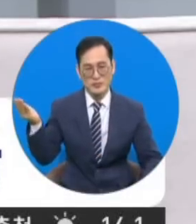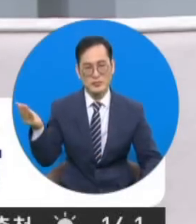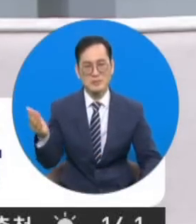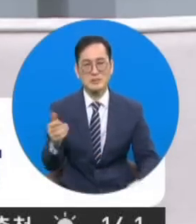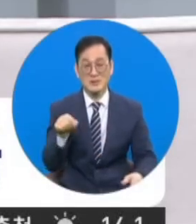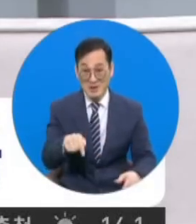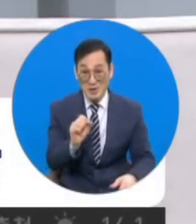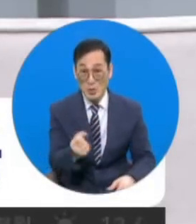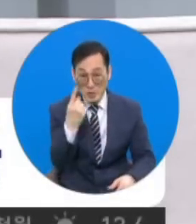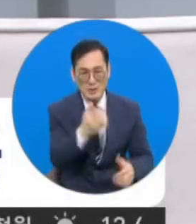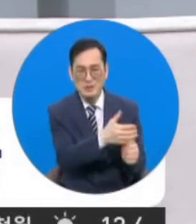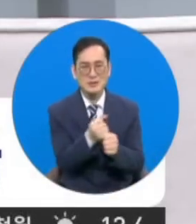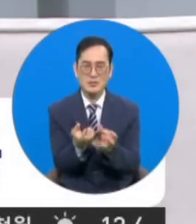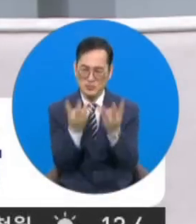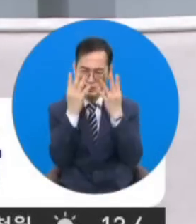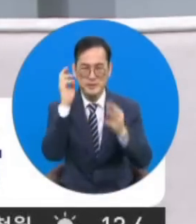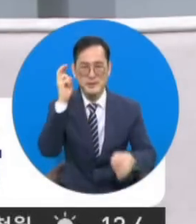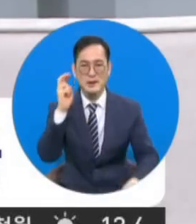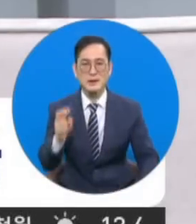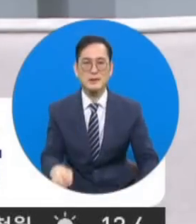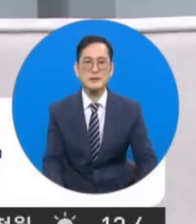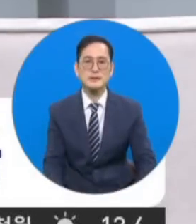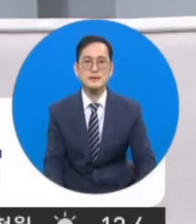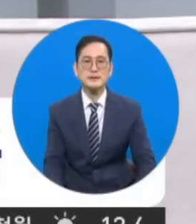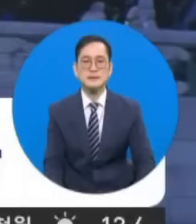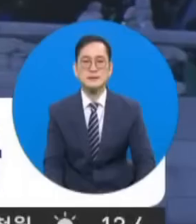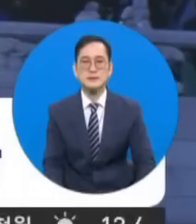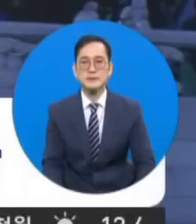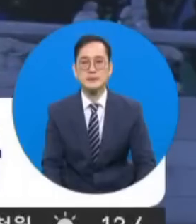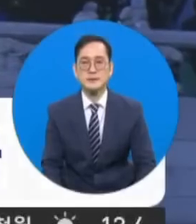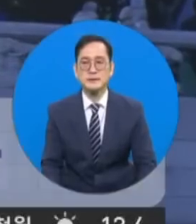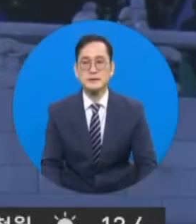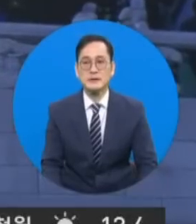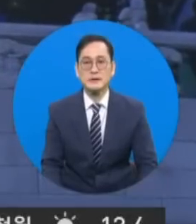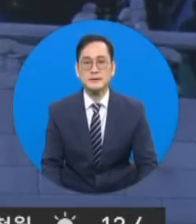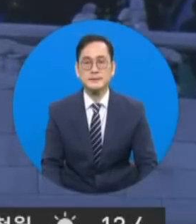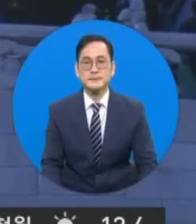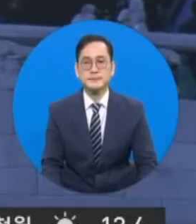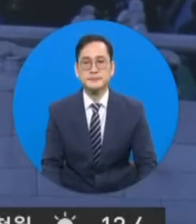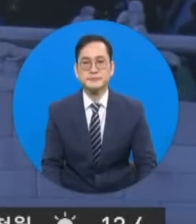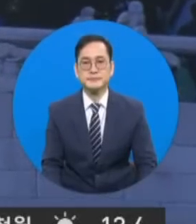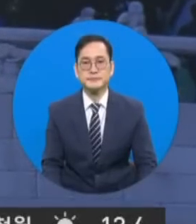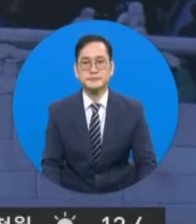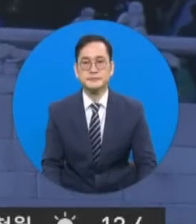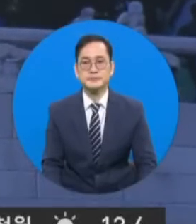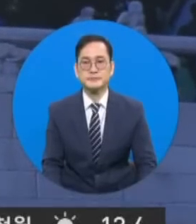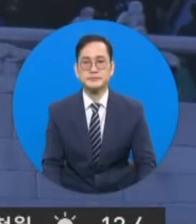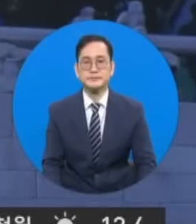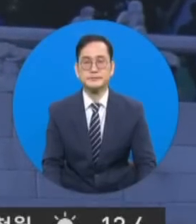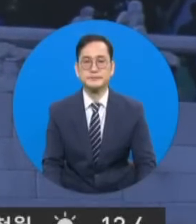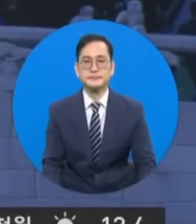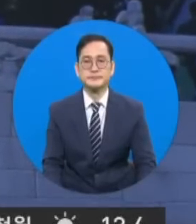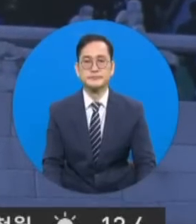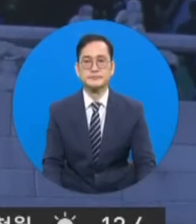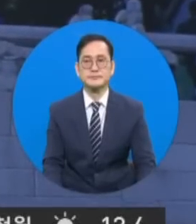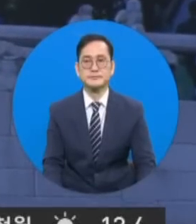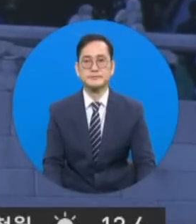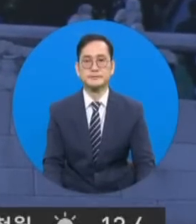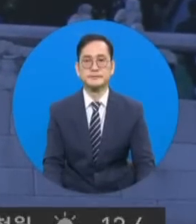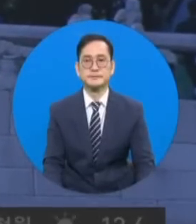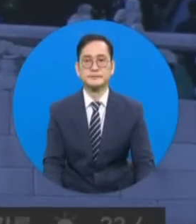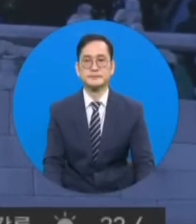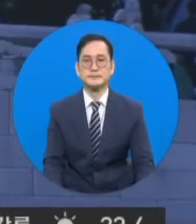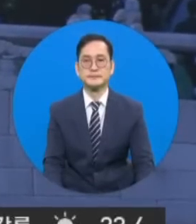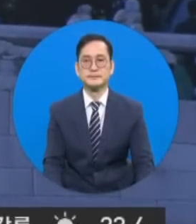싶은 그런 예측을 하게 됩니다 어쨌든 강내구씨는 구속이 됐습니다 깡통 전화가 크게 작용을 했다는